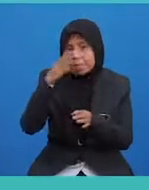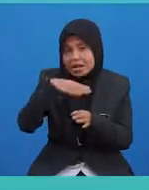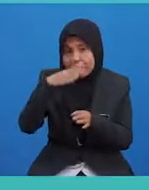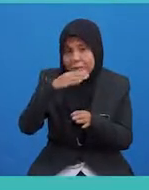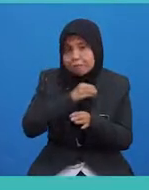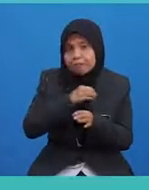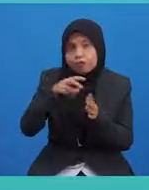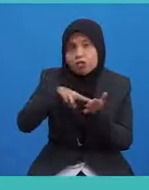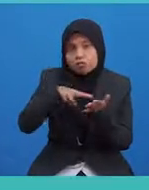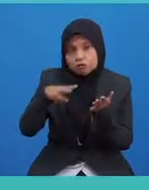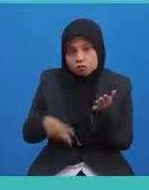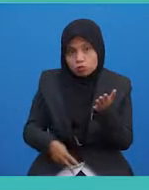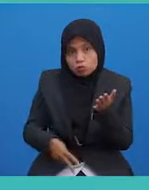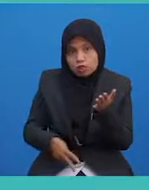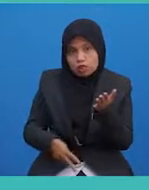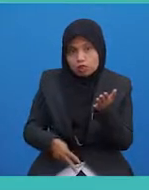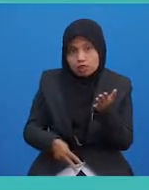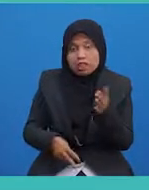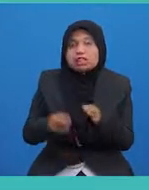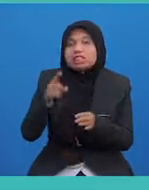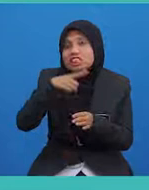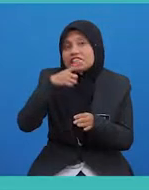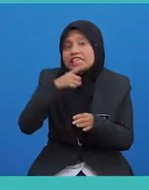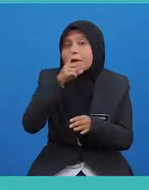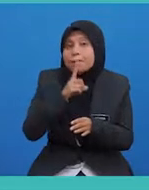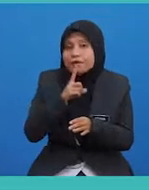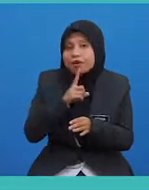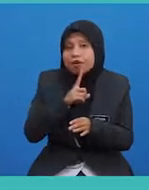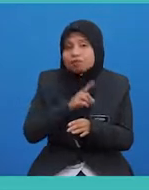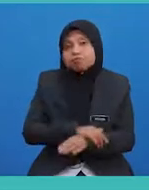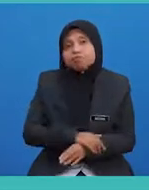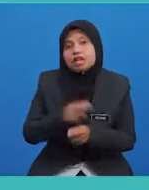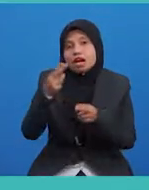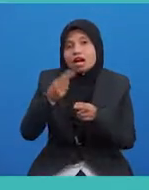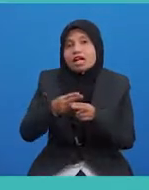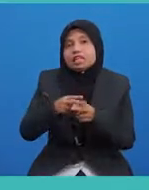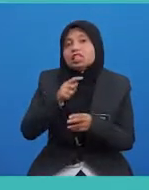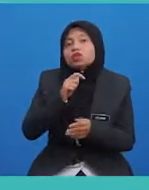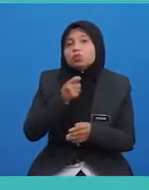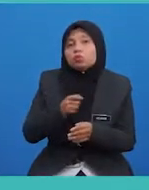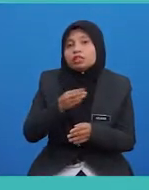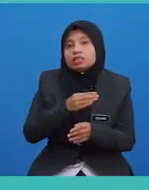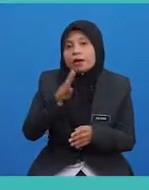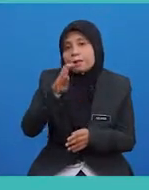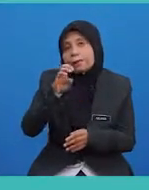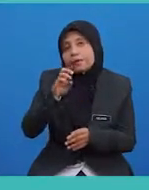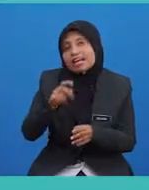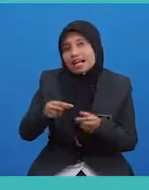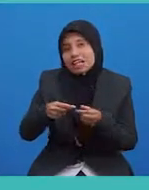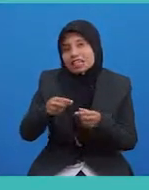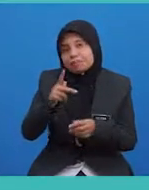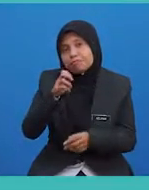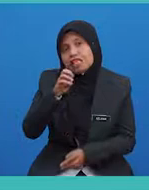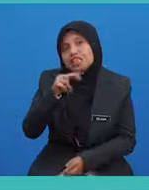pola menurun yang dialami oleh cili merah, manakala halia tua dan bendi pula mengalami pola